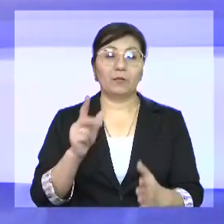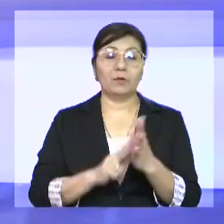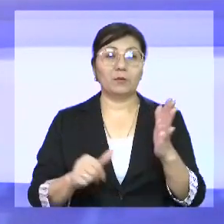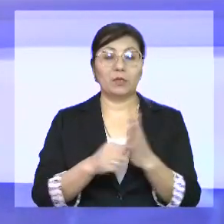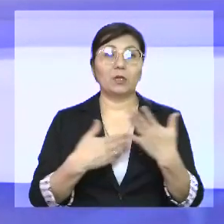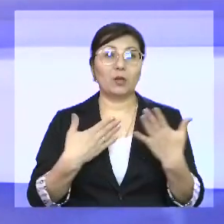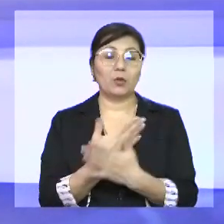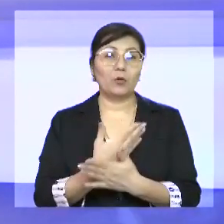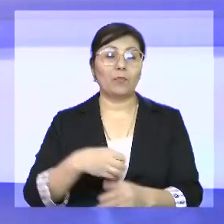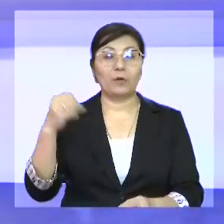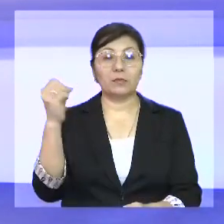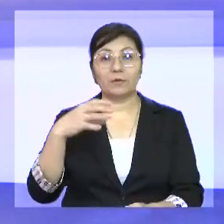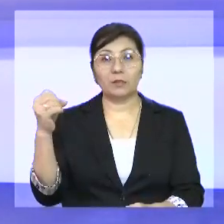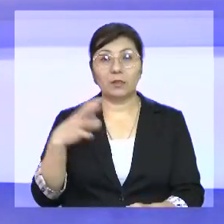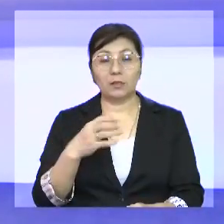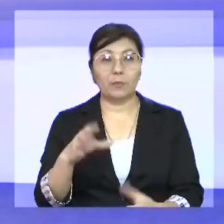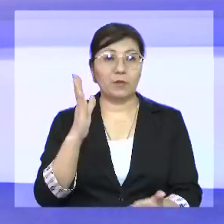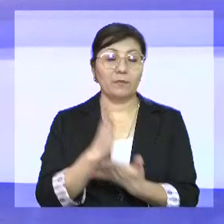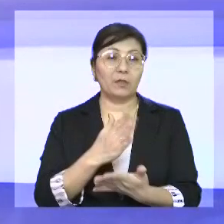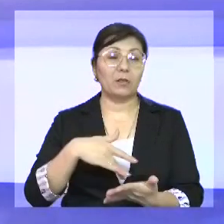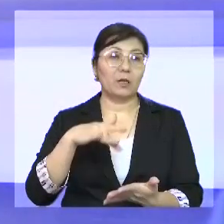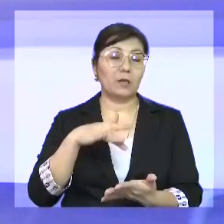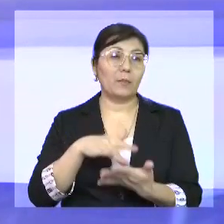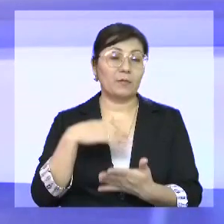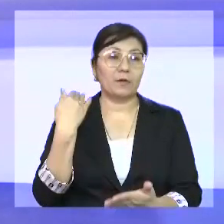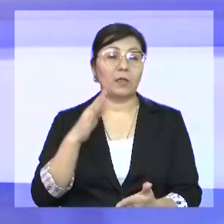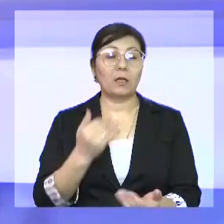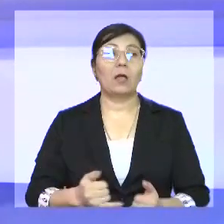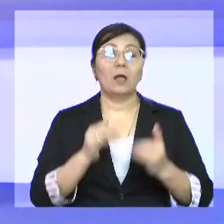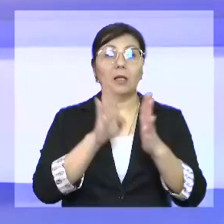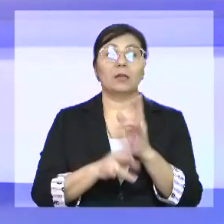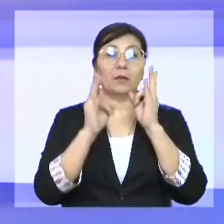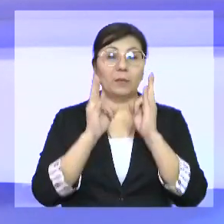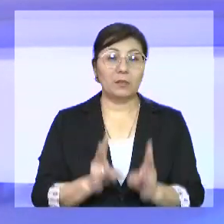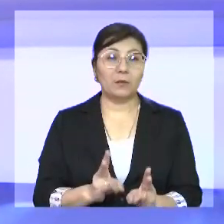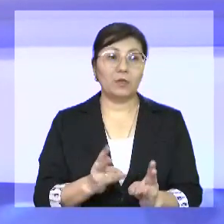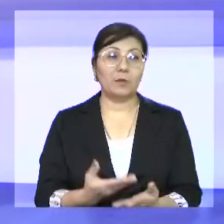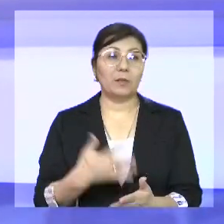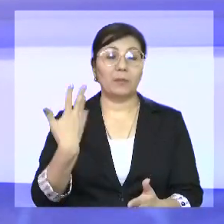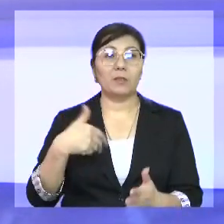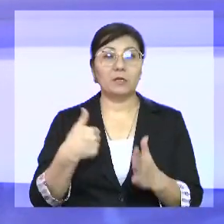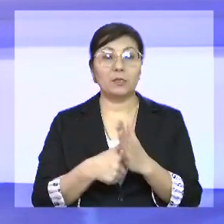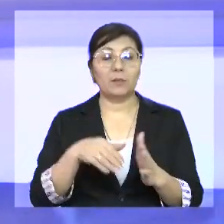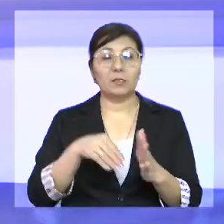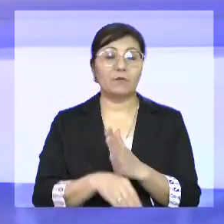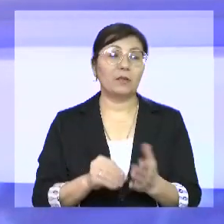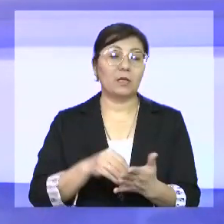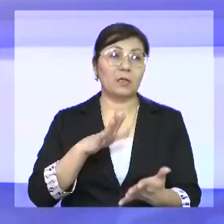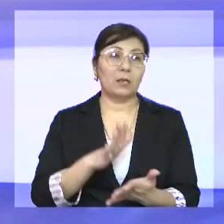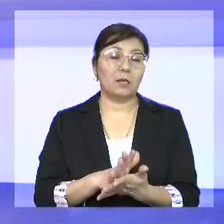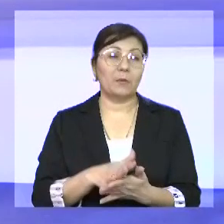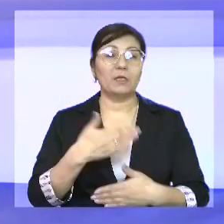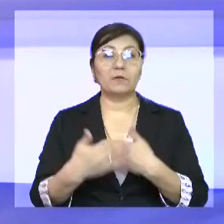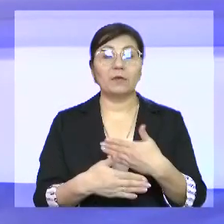86 новых светофоров установили в городе для обеспечения безопасности дорожного движения. 56 из них закрепили на